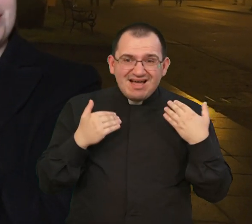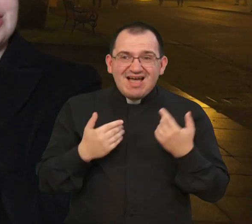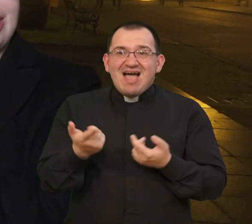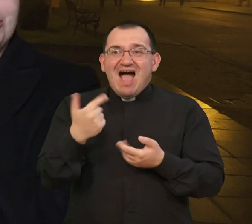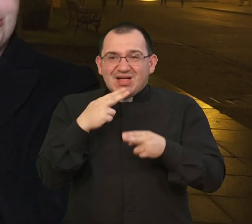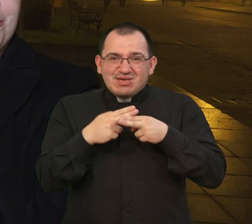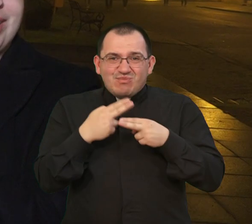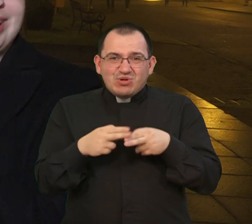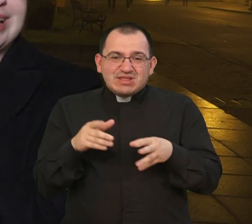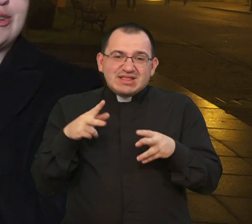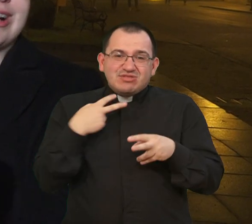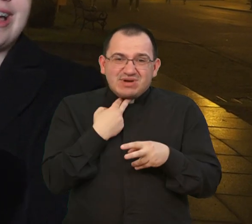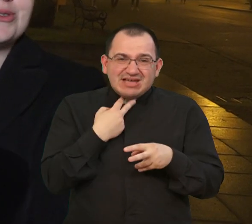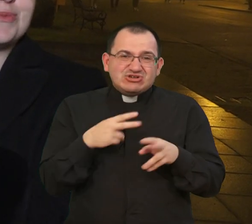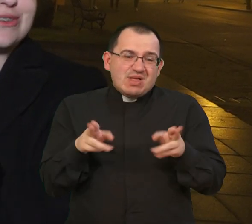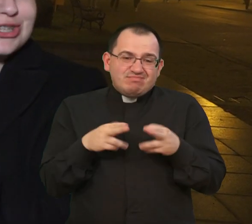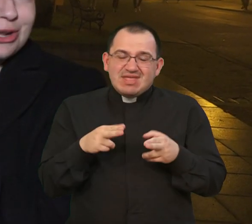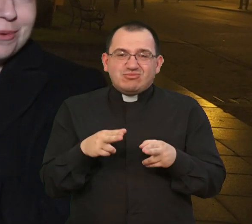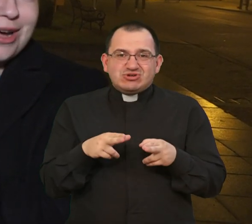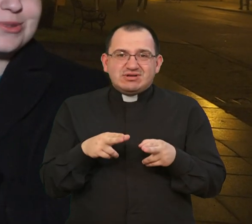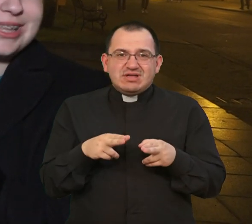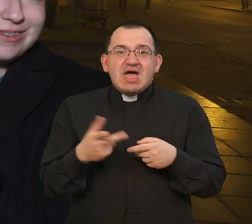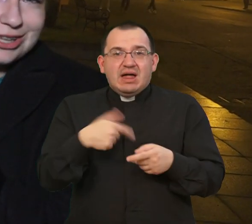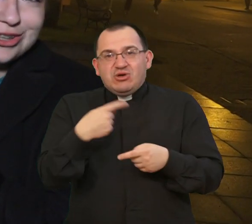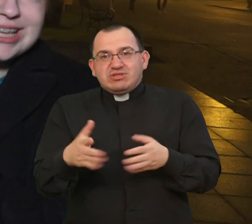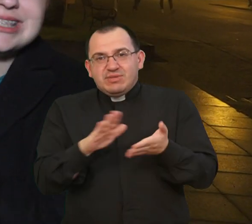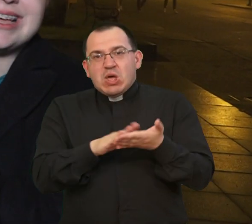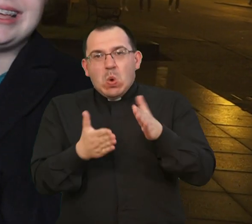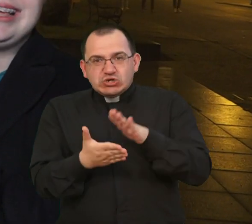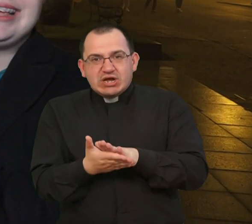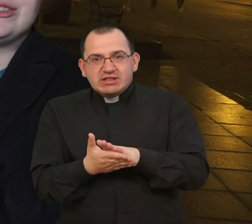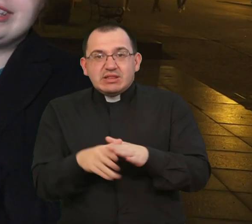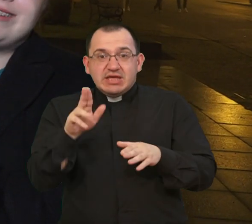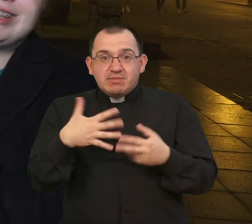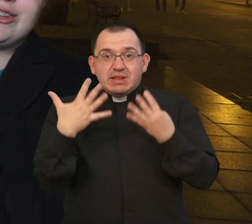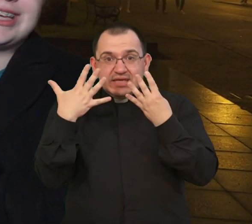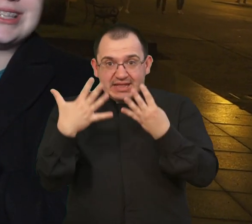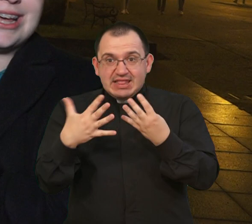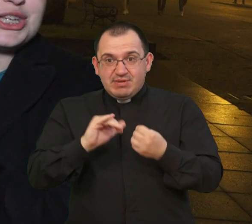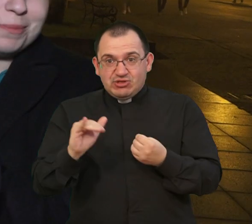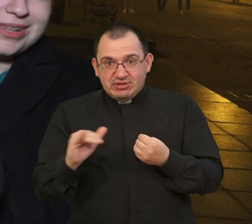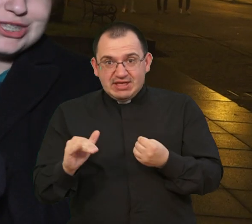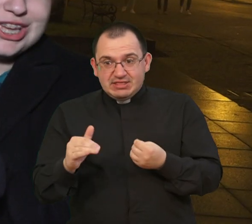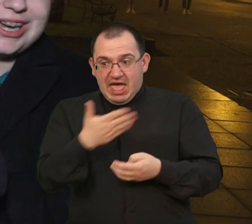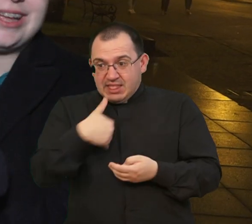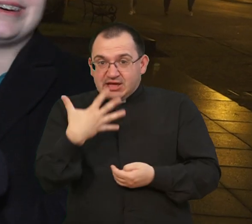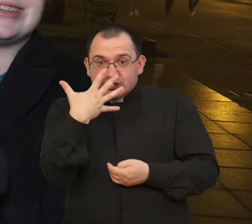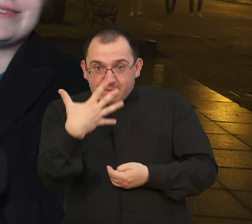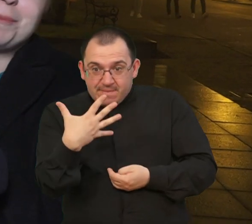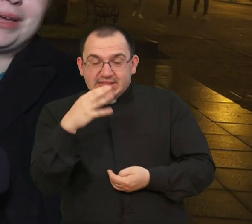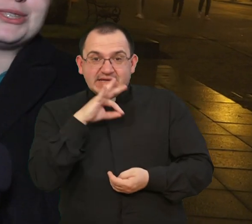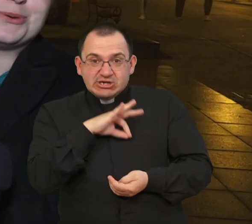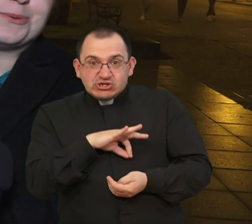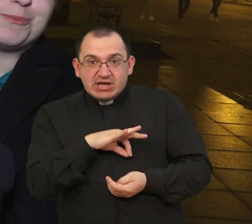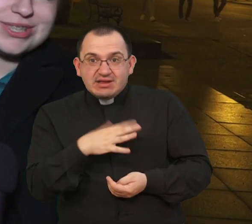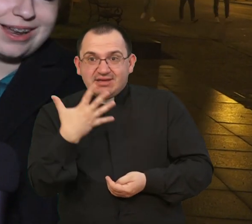je bolest spriječila u tome i eto na kraju smo završili u braku sa 9 djece i od tih 9 djece naših 5 kćeri,